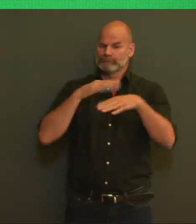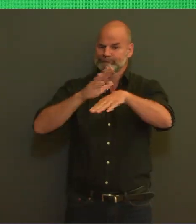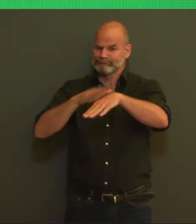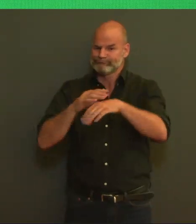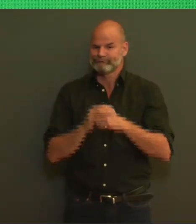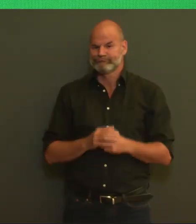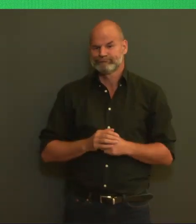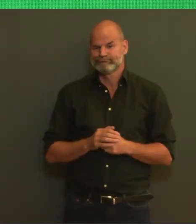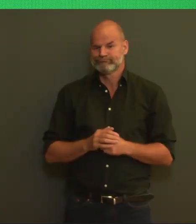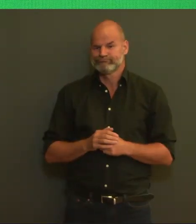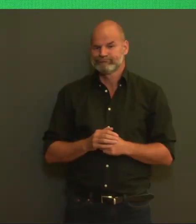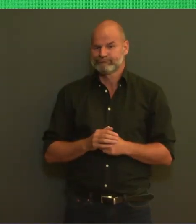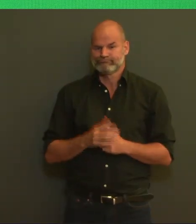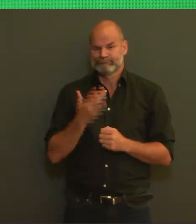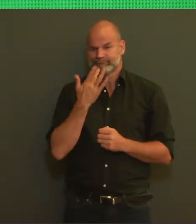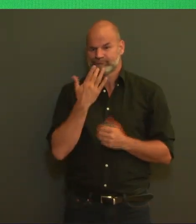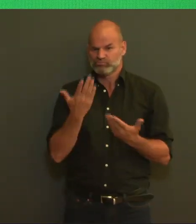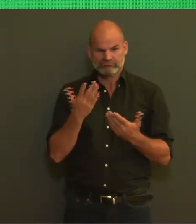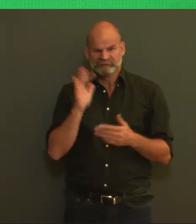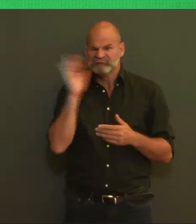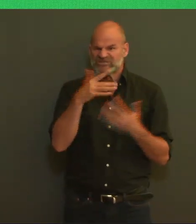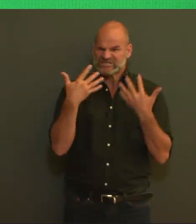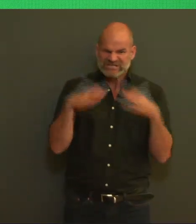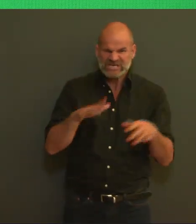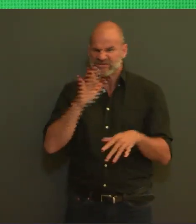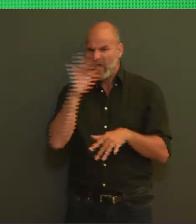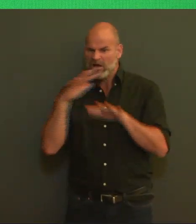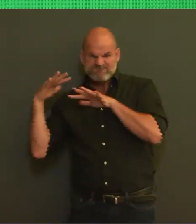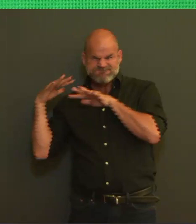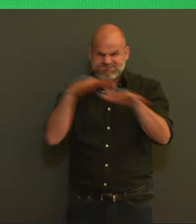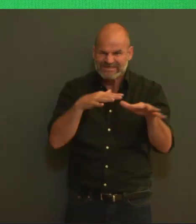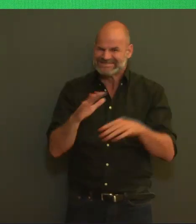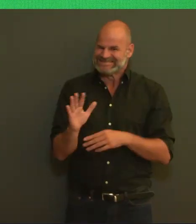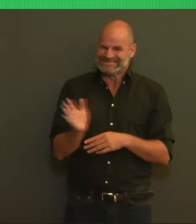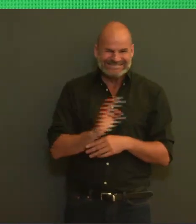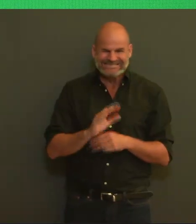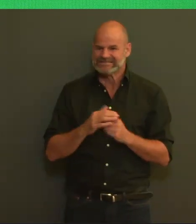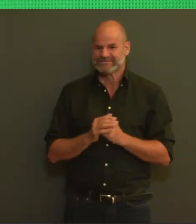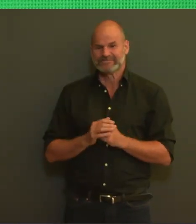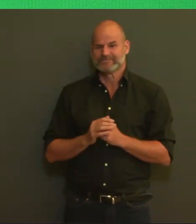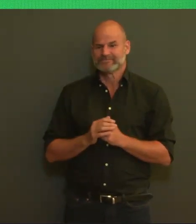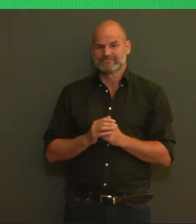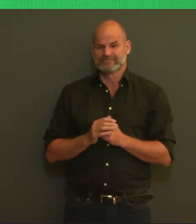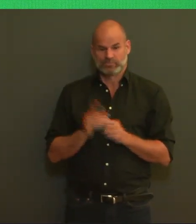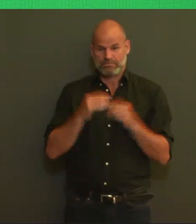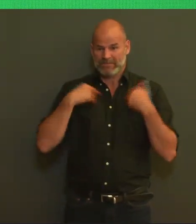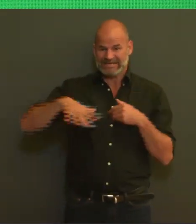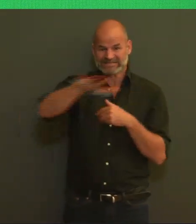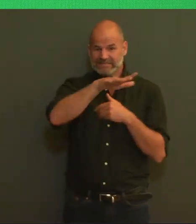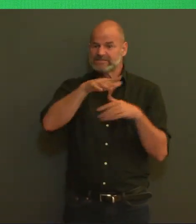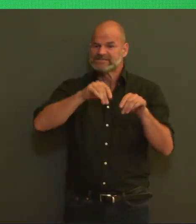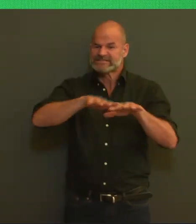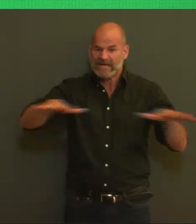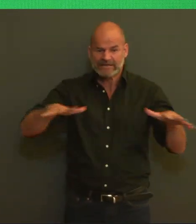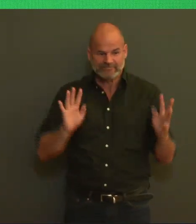trekken. Samenscholingen, bijvoorbeeld op het strand, moeten we nu vermijden. De bezetting